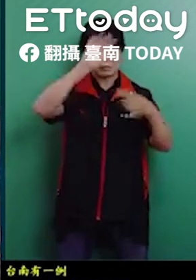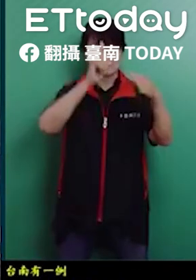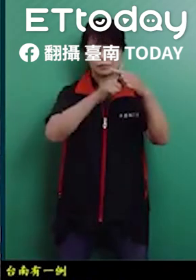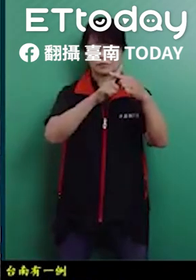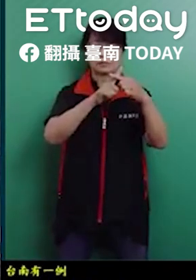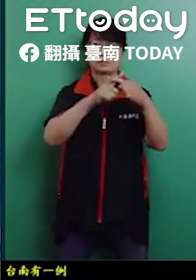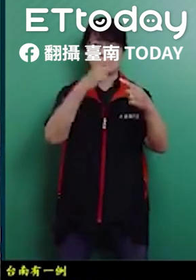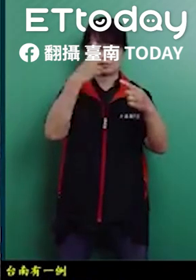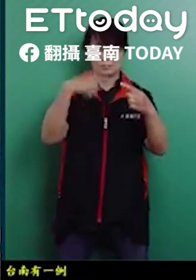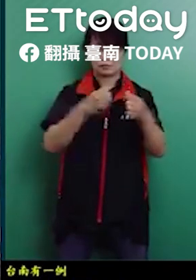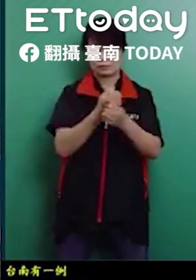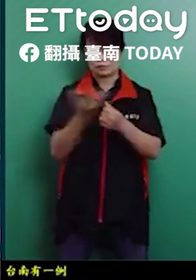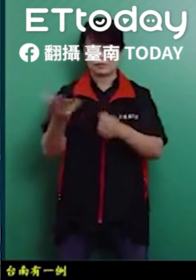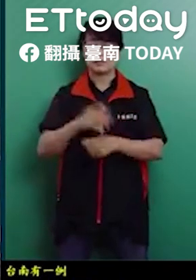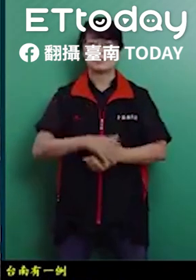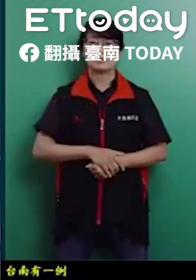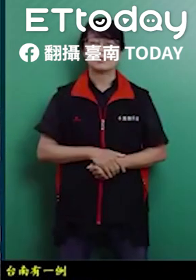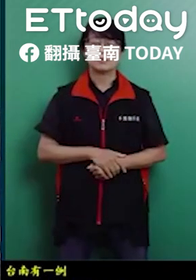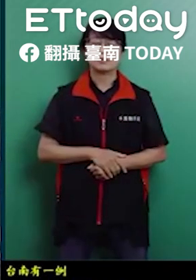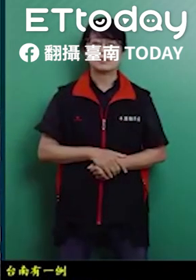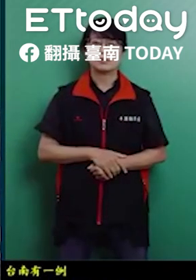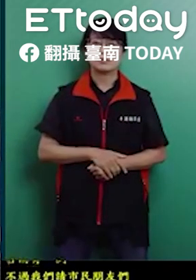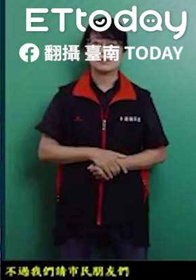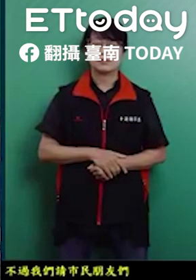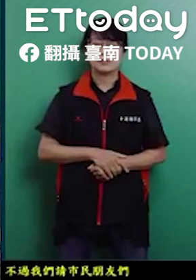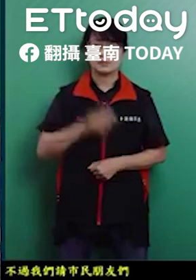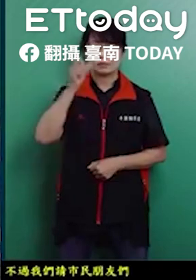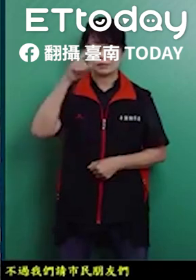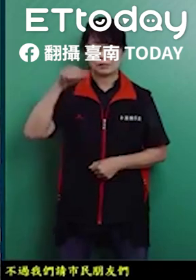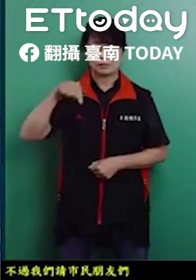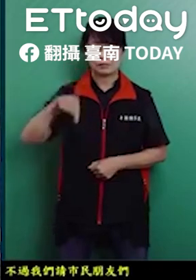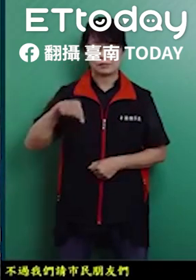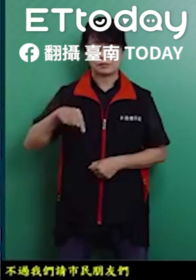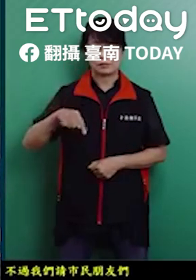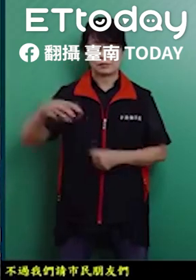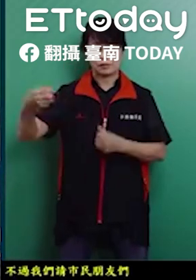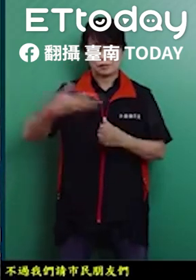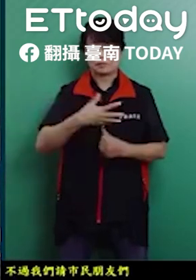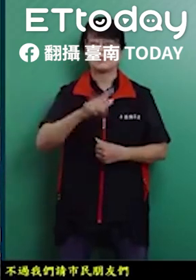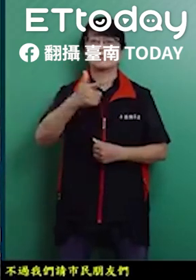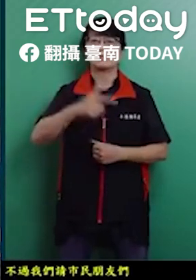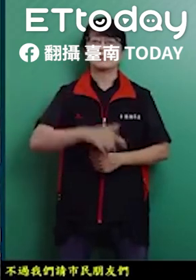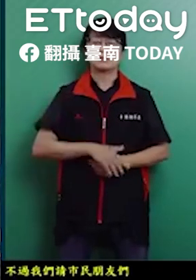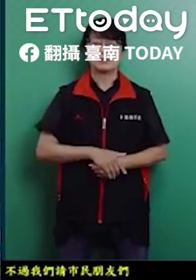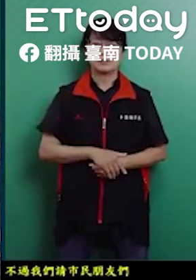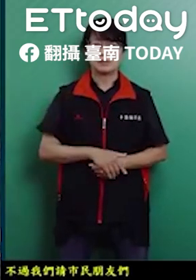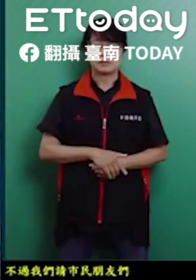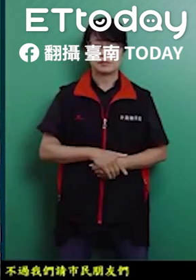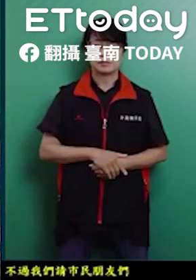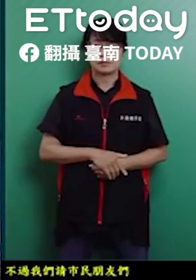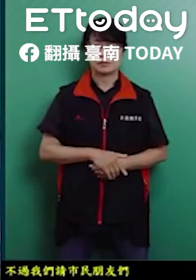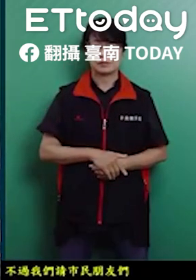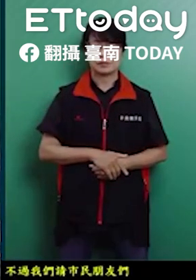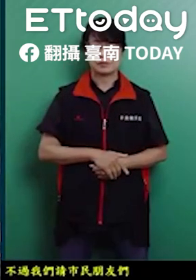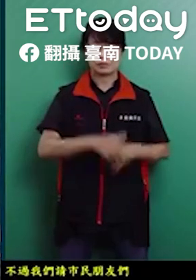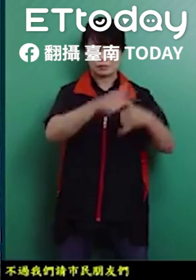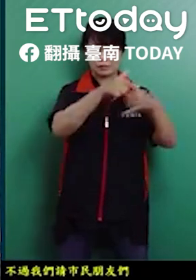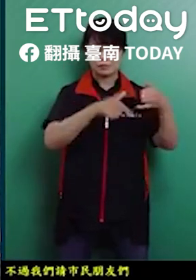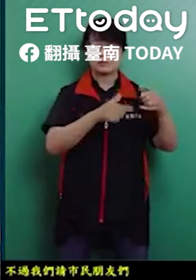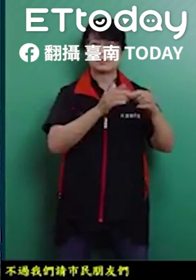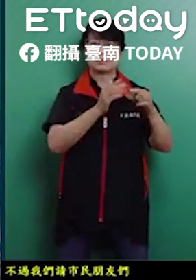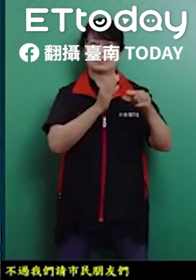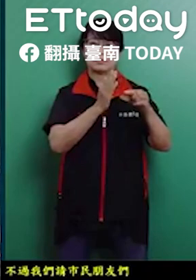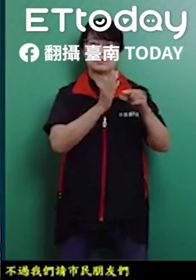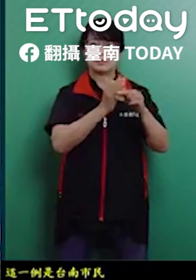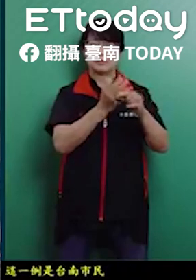病，所以研判起来，哦，不是在台南被感染的。那目前为止他也收治在中部，所以说